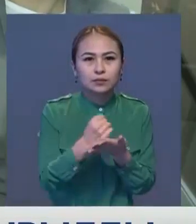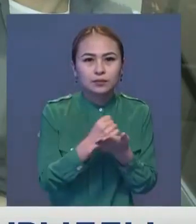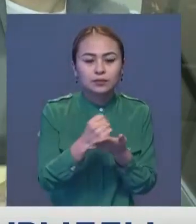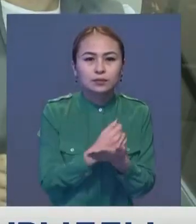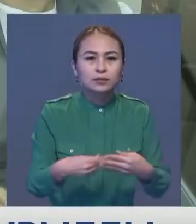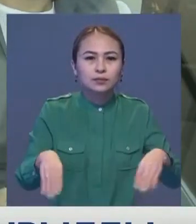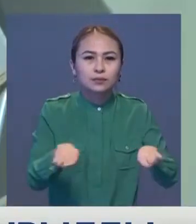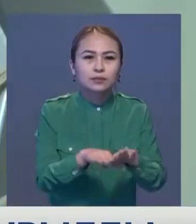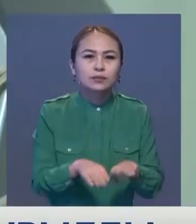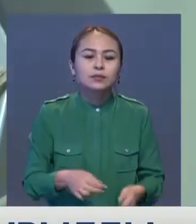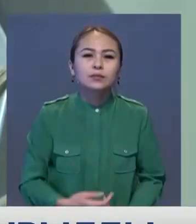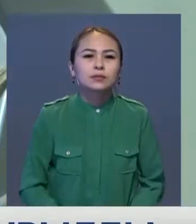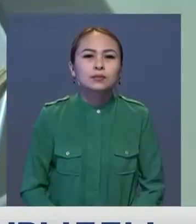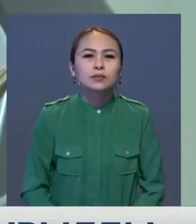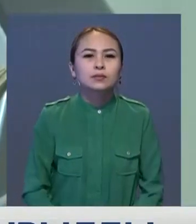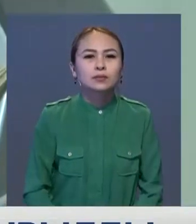қорының ықпалымен жабылады.